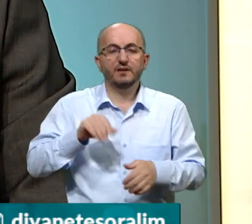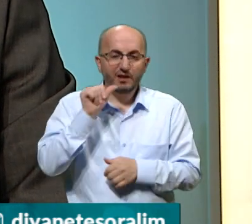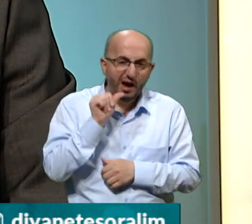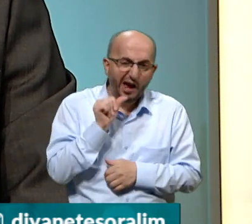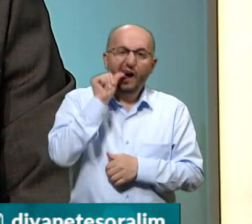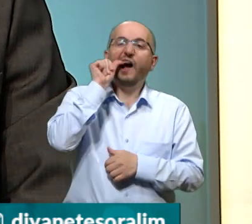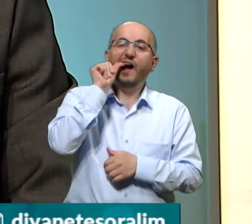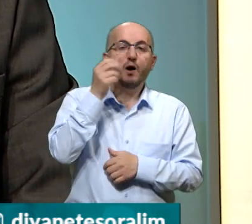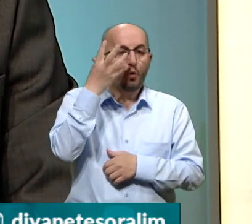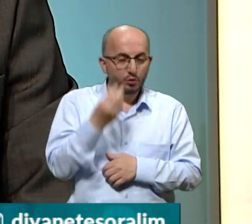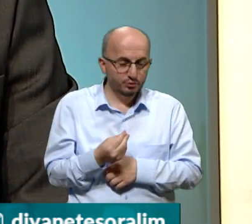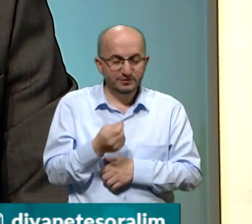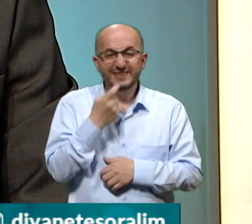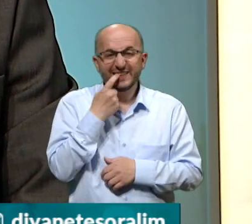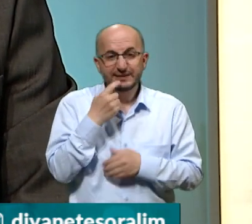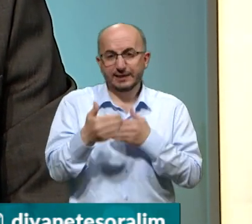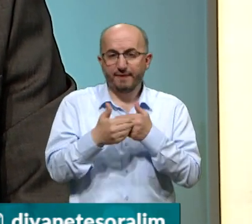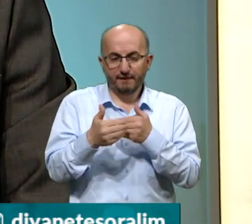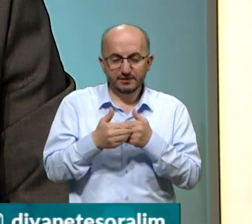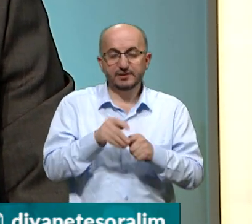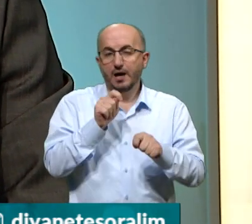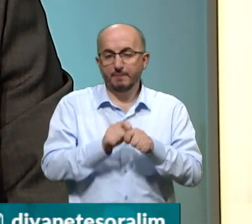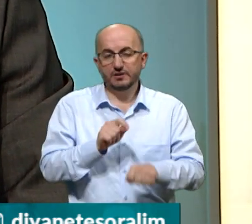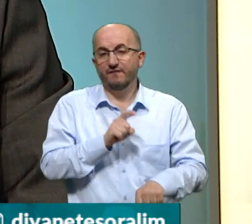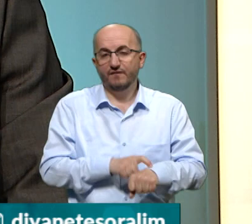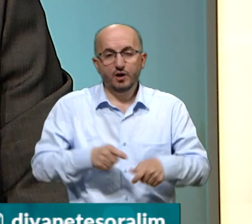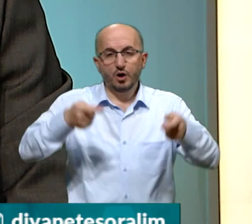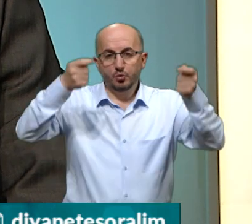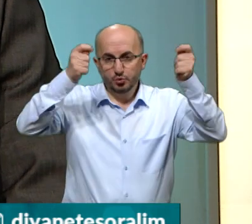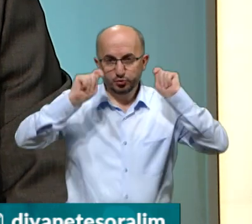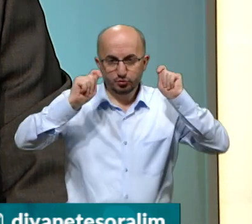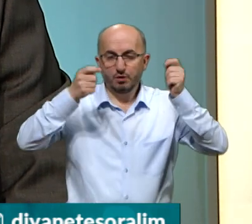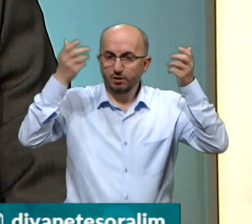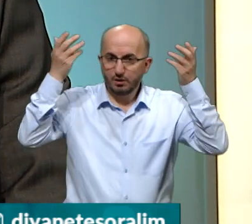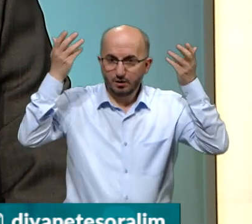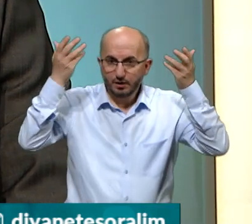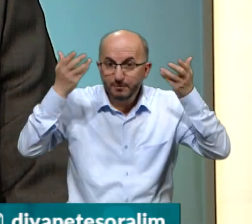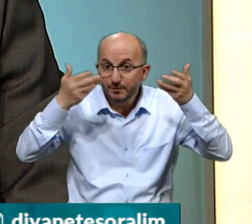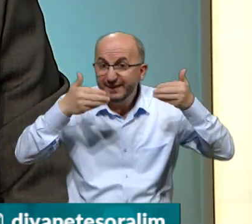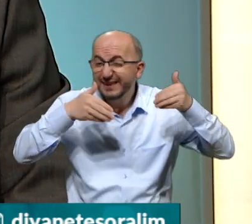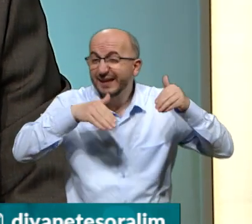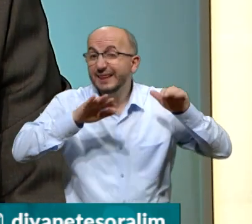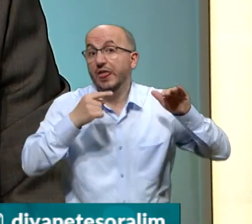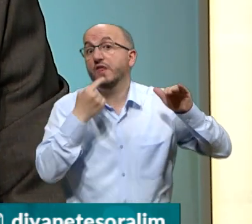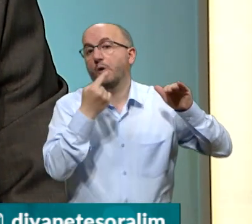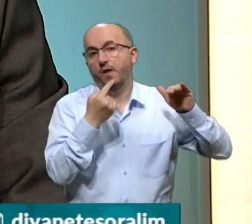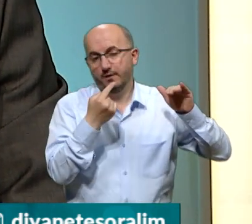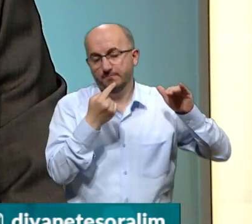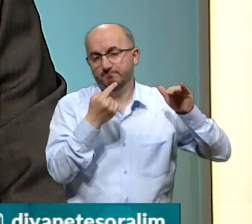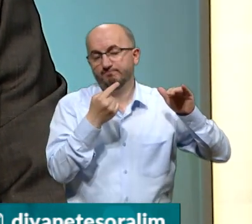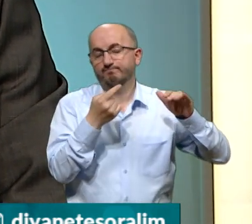dolgu olsun Bunlar yapıldığı vakit tek usül abdesti geçerli değildir Dolayısıyla